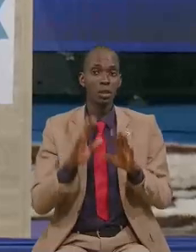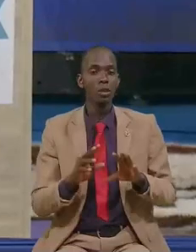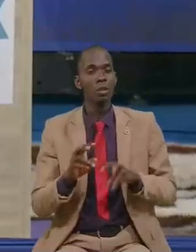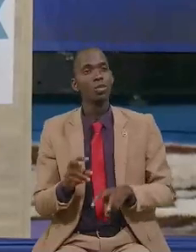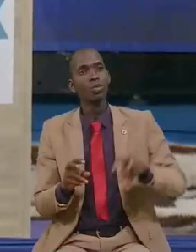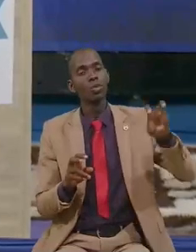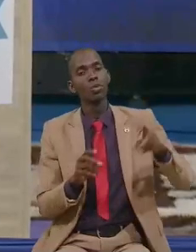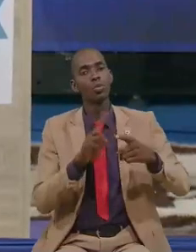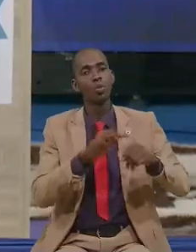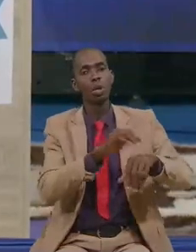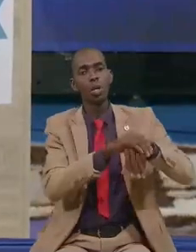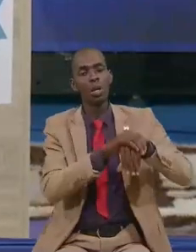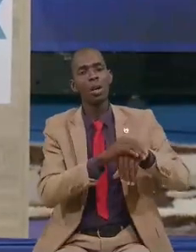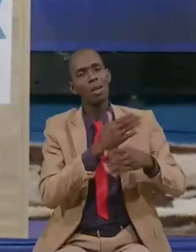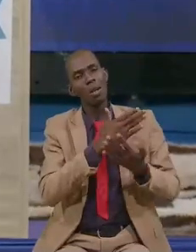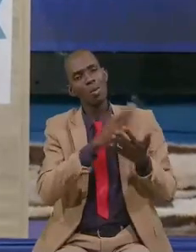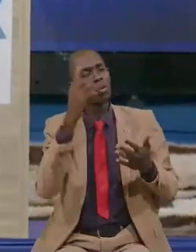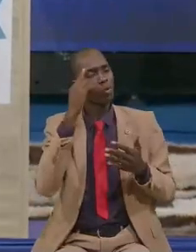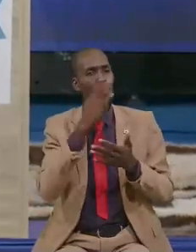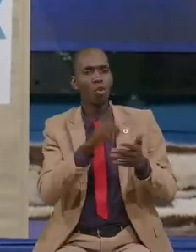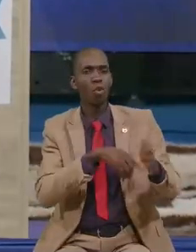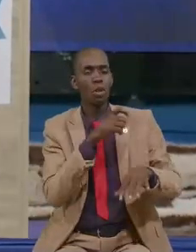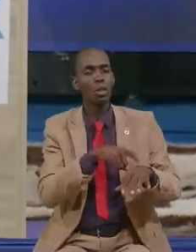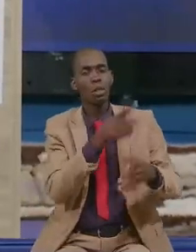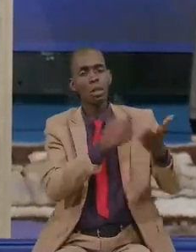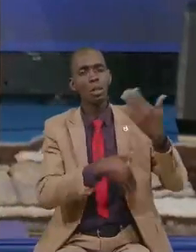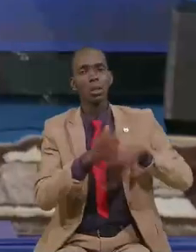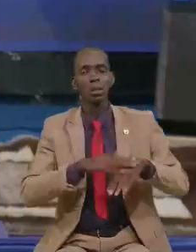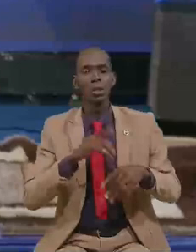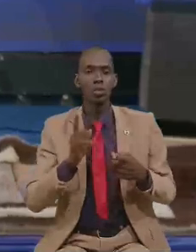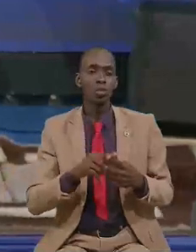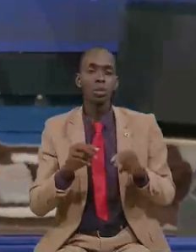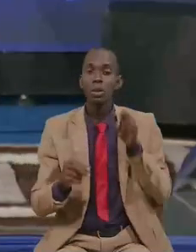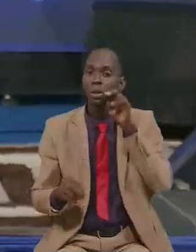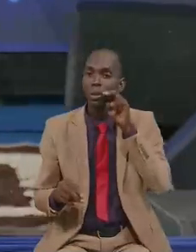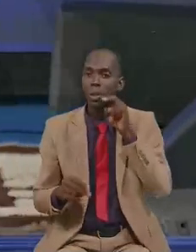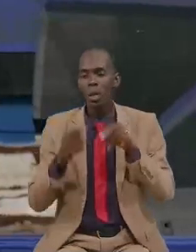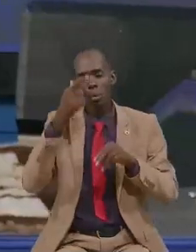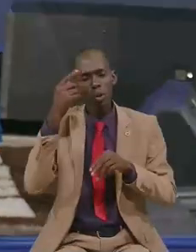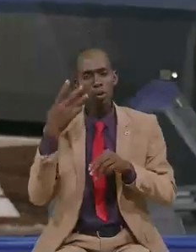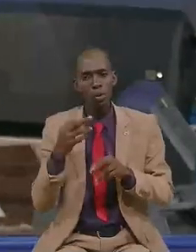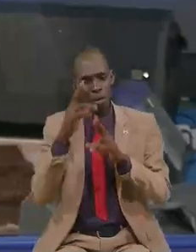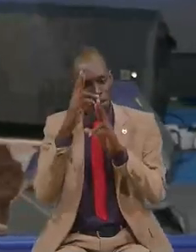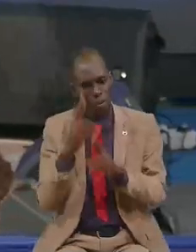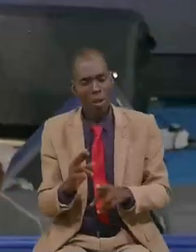loin. Il est parti longtemps. Il est revenu au Nigeria. Et à cause du respect que j'avais pour lui,